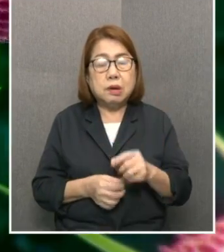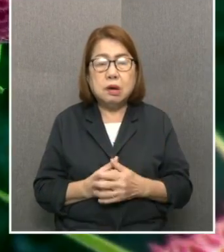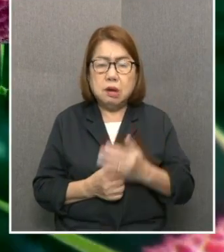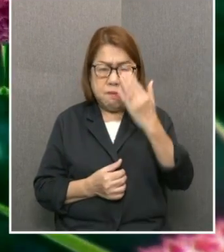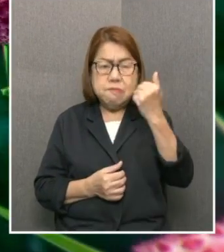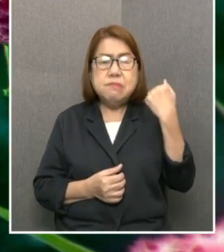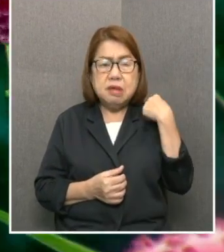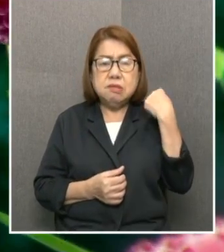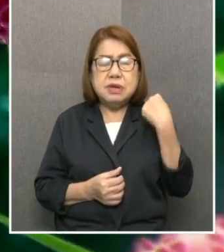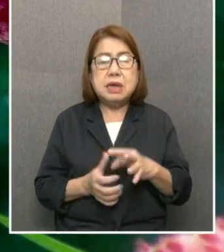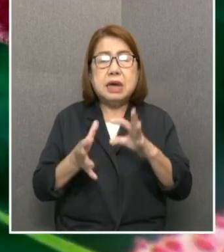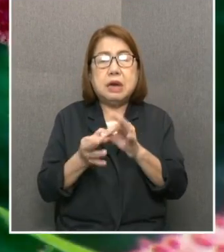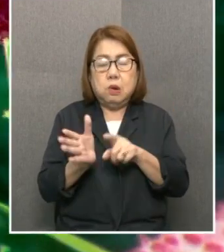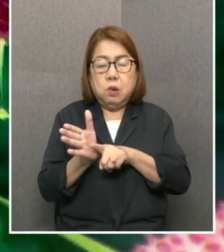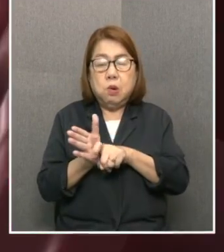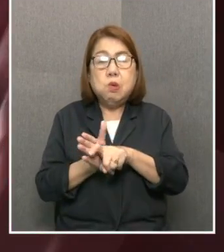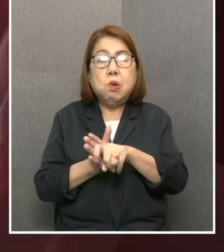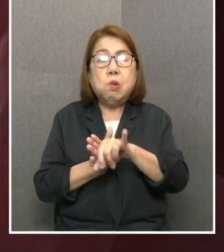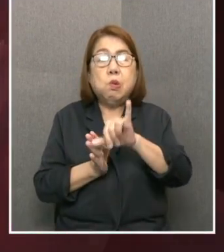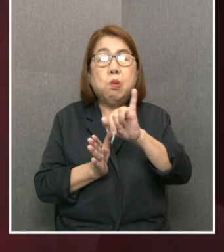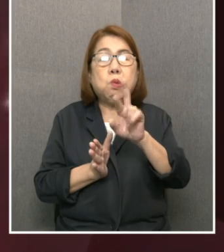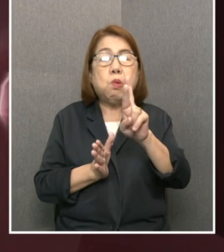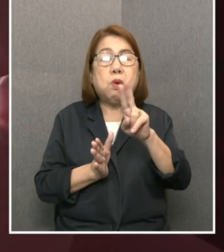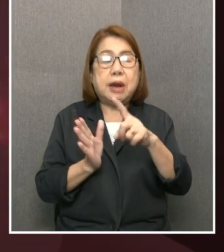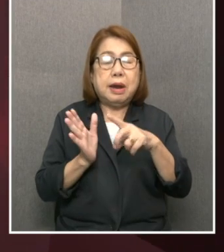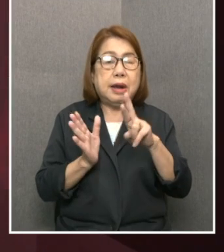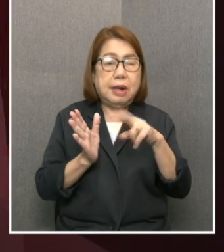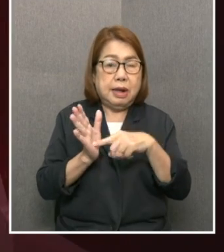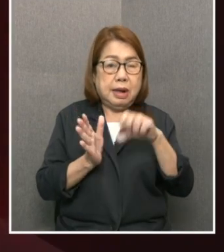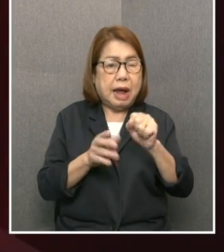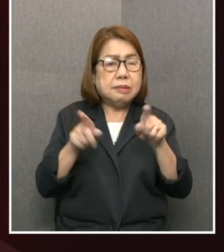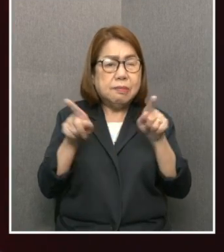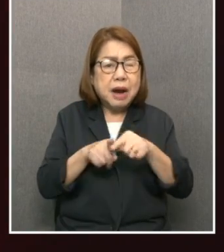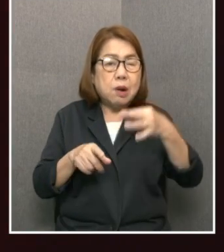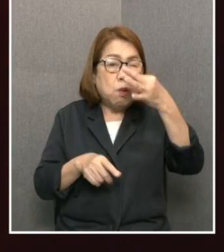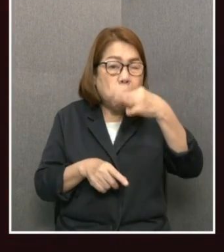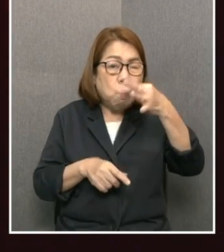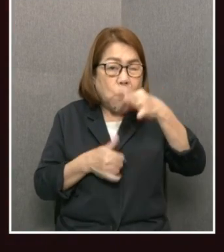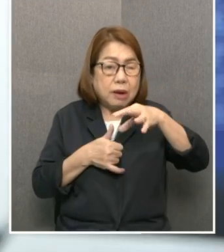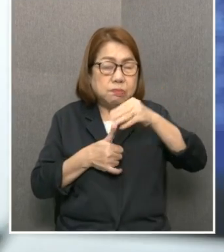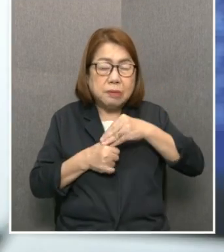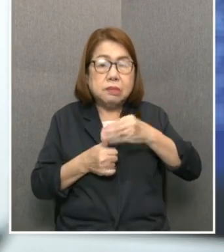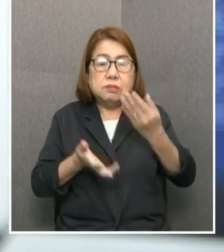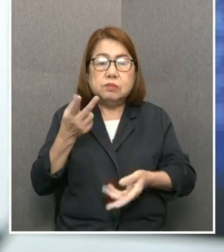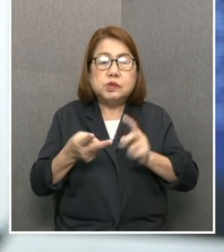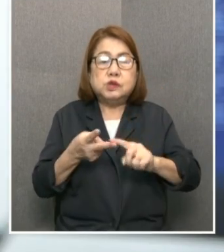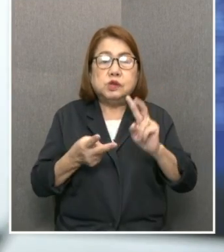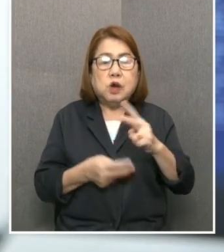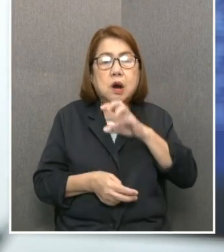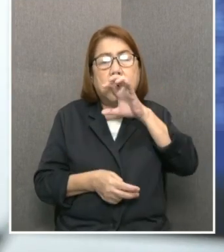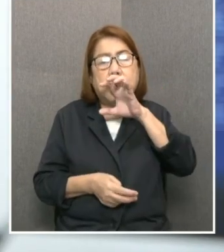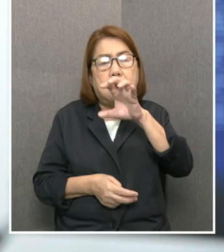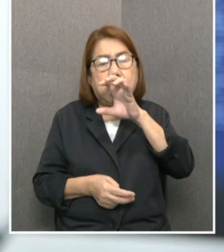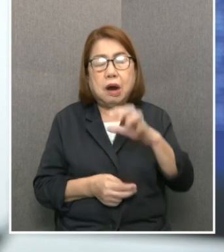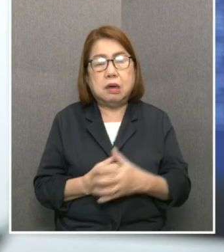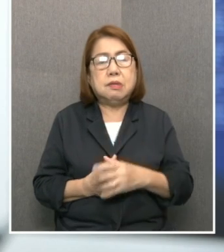เกิดจากการติดเชื้อไวรัสเช่นเดียวกันกับเชื้อหวัดนะครับหรืออาจจะเกิดจากการใช้เสียงผิดวิธีซึ่งโรคนี้สามารถหาย